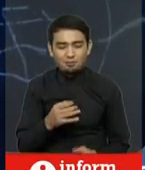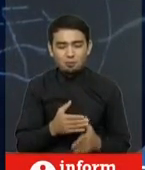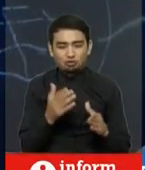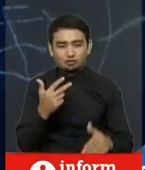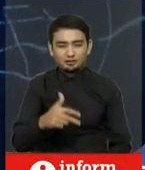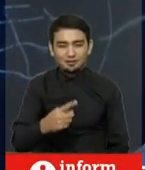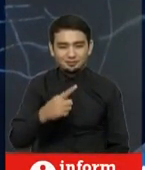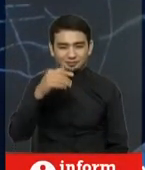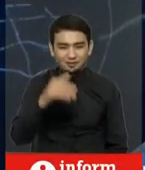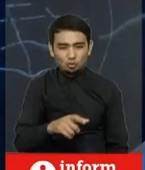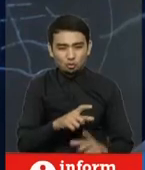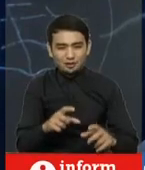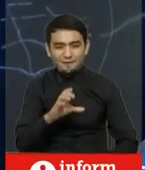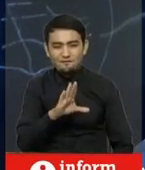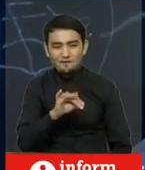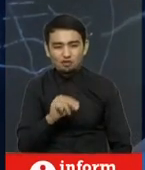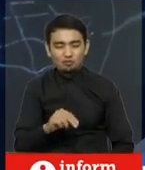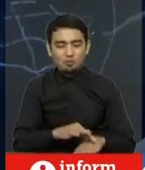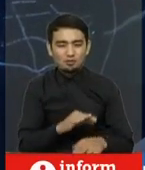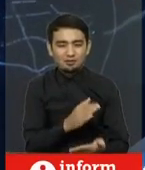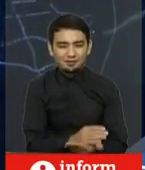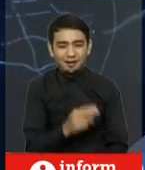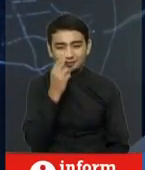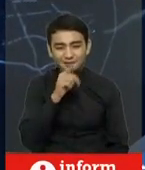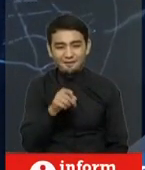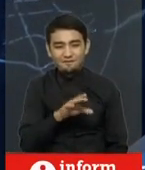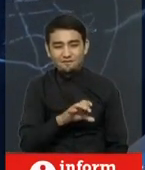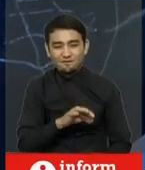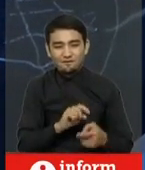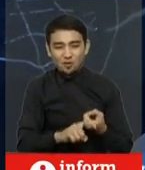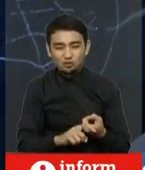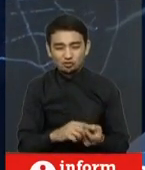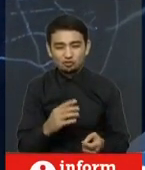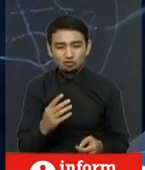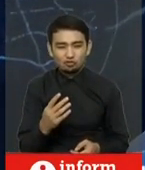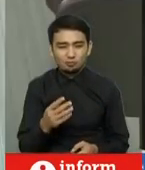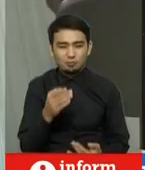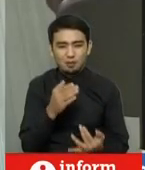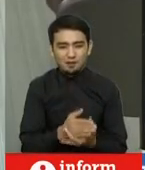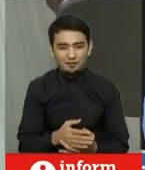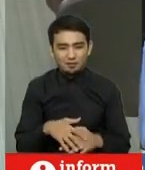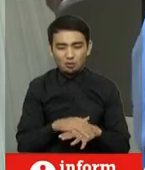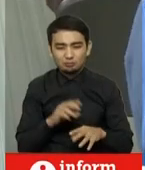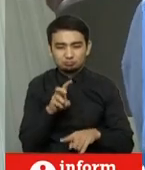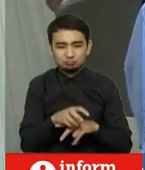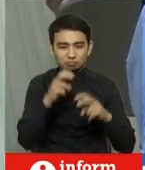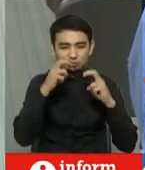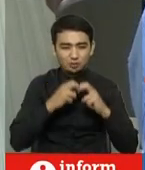31 тысячи людей живут с ВИЧ. В Астане на этот вирус в этом году обследовали четверть населения.